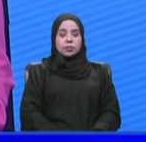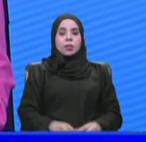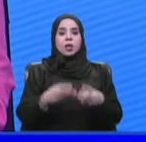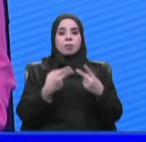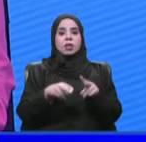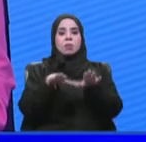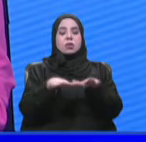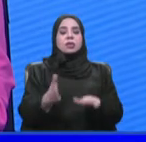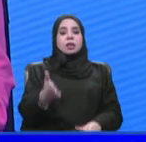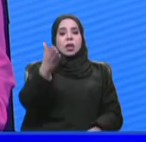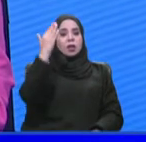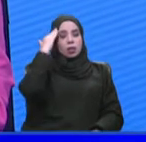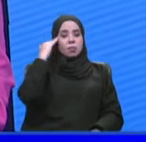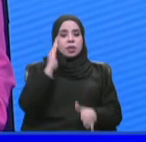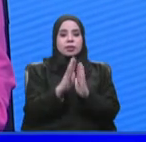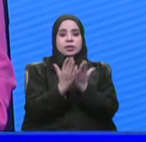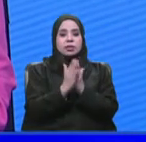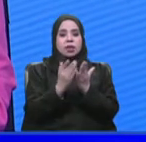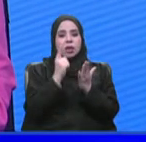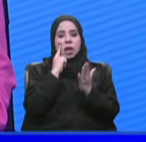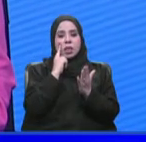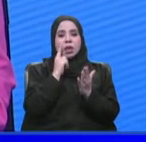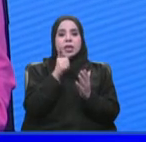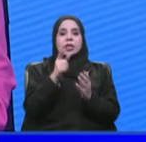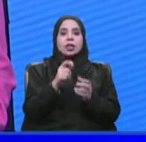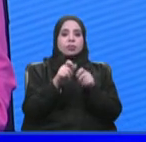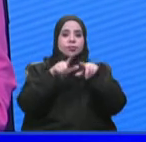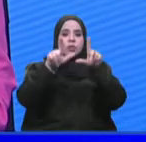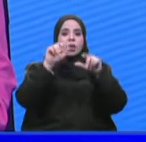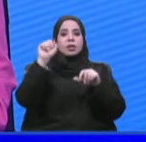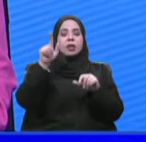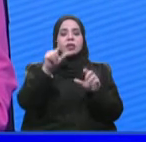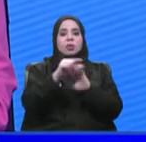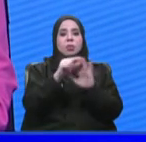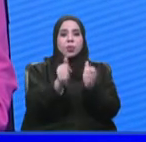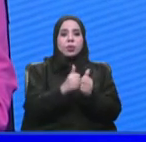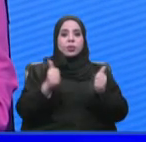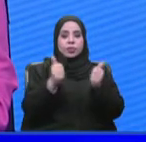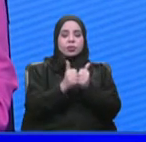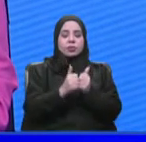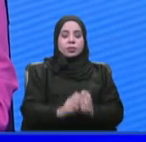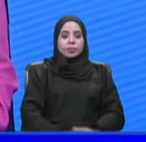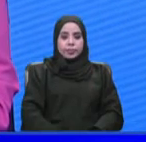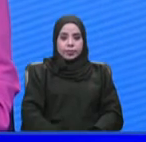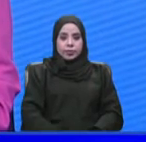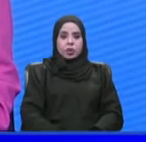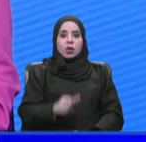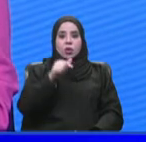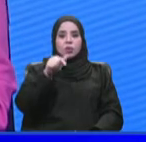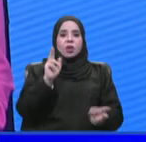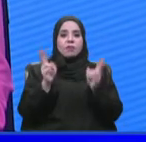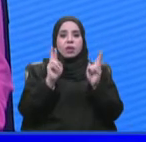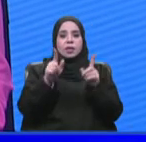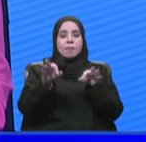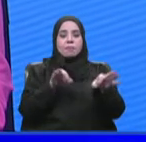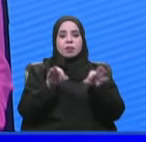أطلق المجلس الأعلى للمرأة الدليل الاسترشادي للتغطيات الإعلامية الخاص أو الخاصة بالشأن الأسري. جاء ذلك